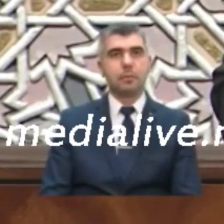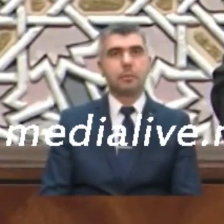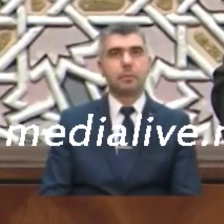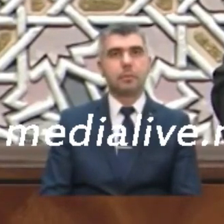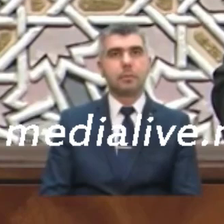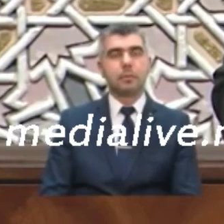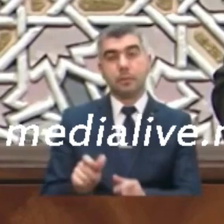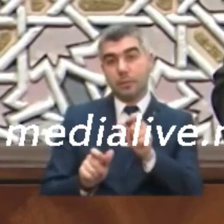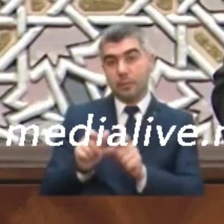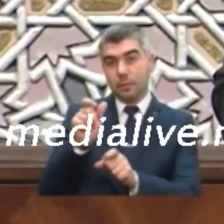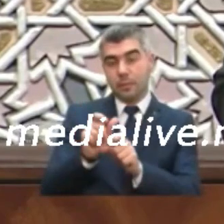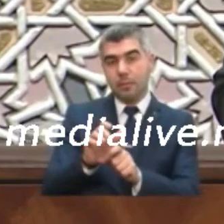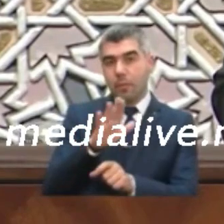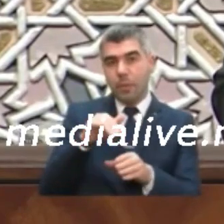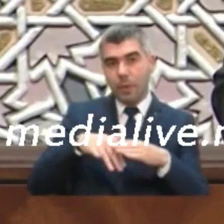السيدات السادة النواب.